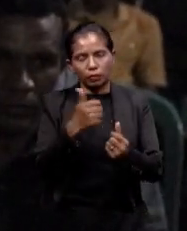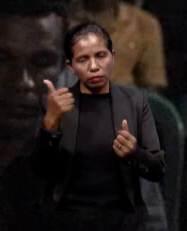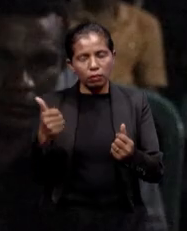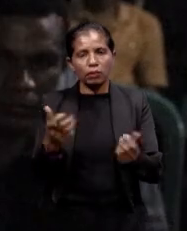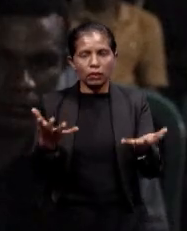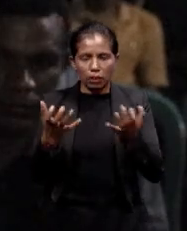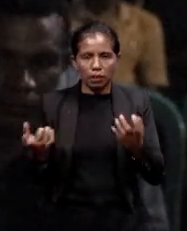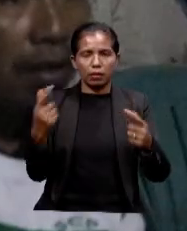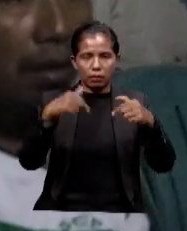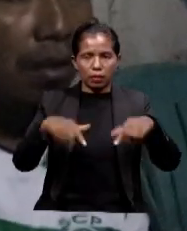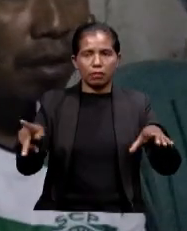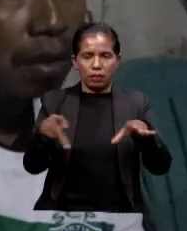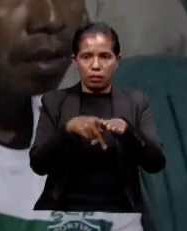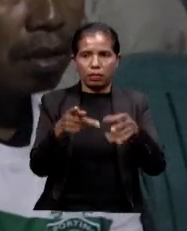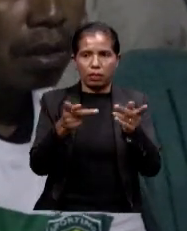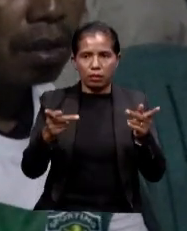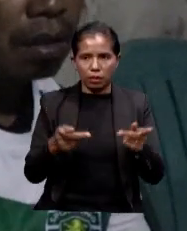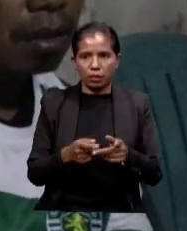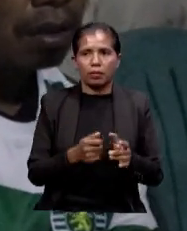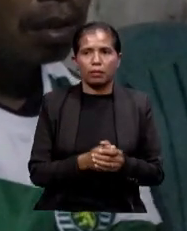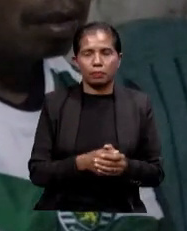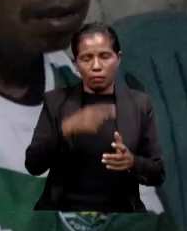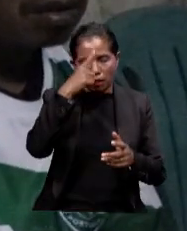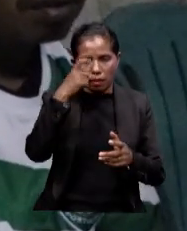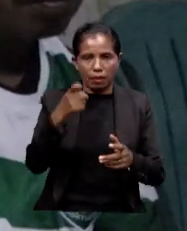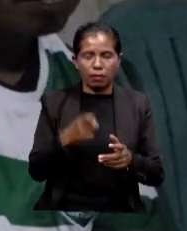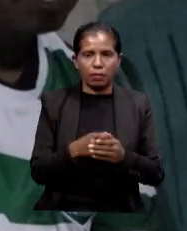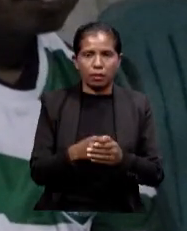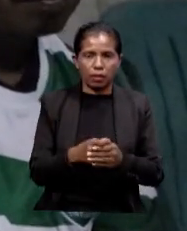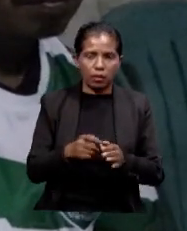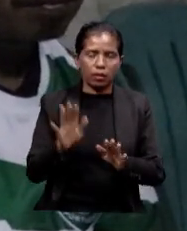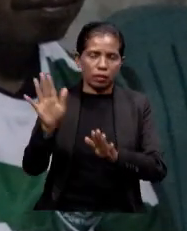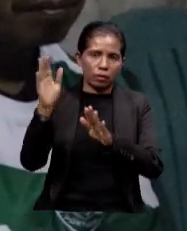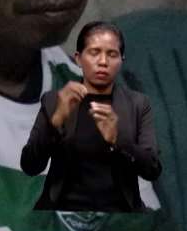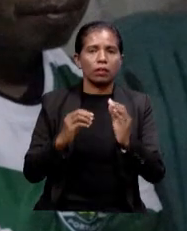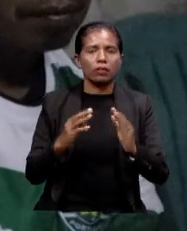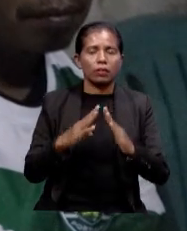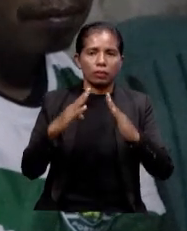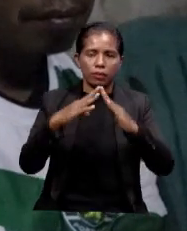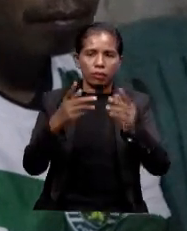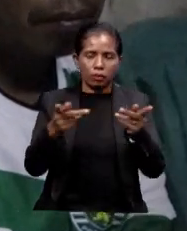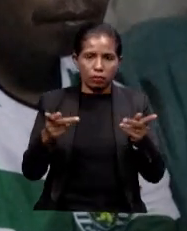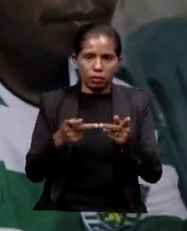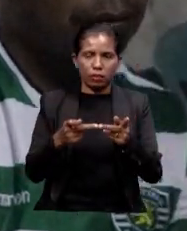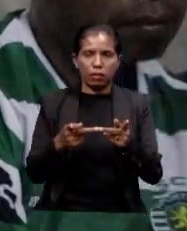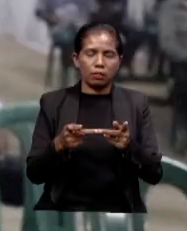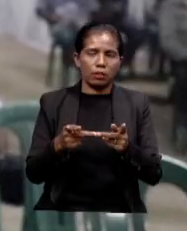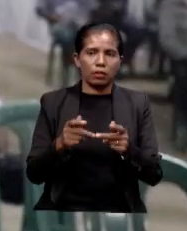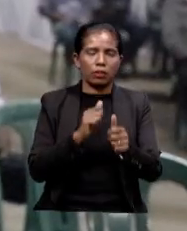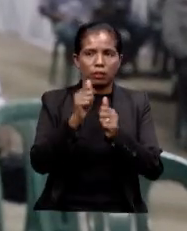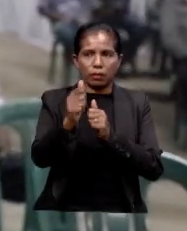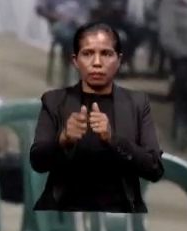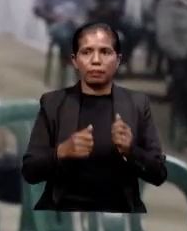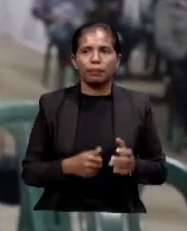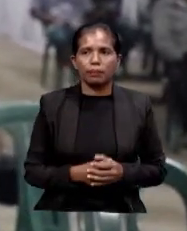ini masih jauh kami lagi tertentu tambah siri pengus tu lebih mai tambah do. Kami yang baru, emang